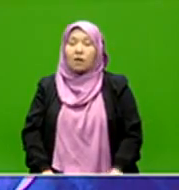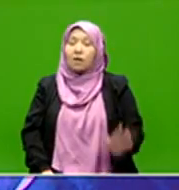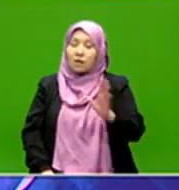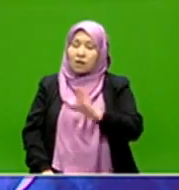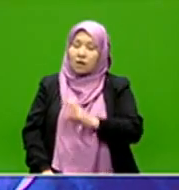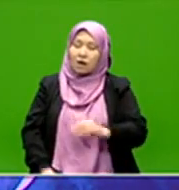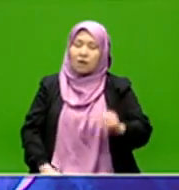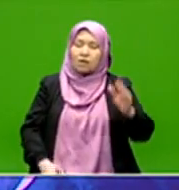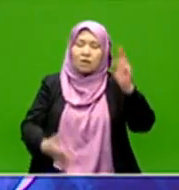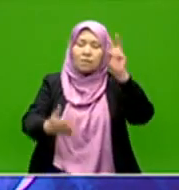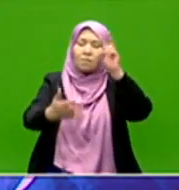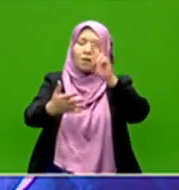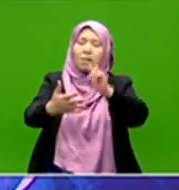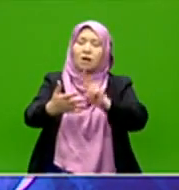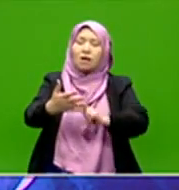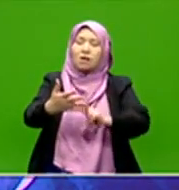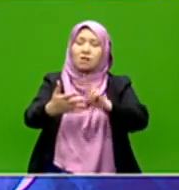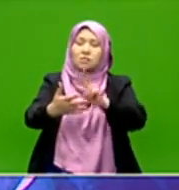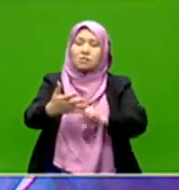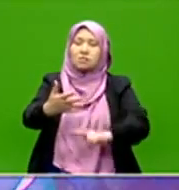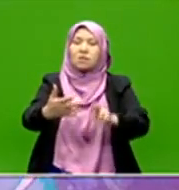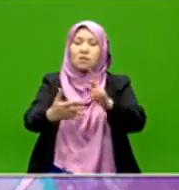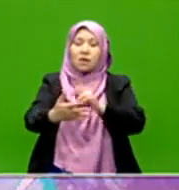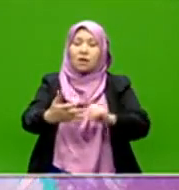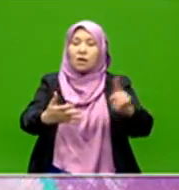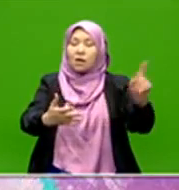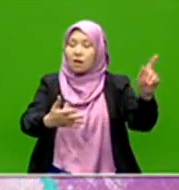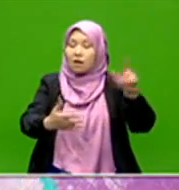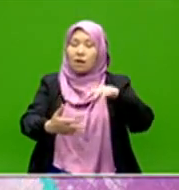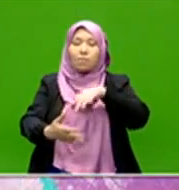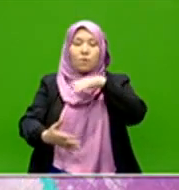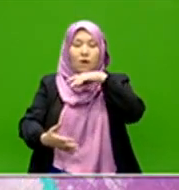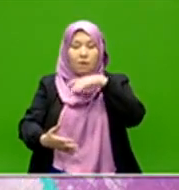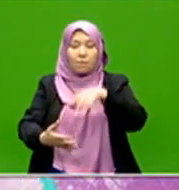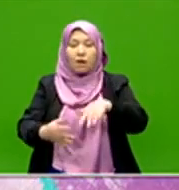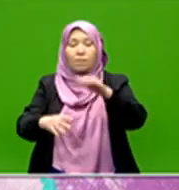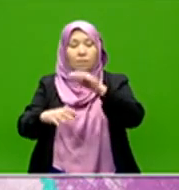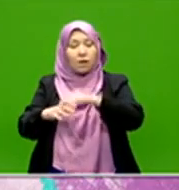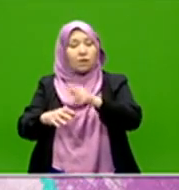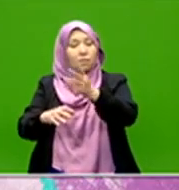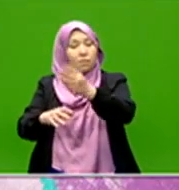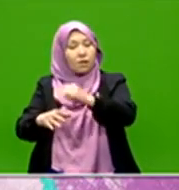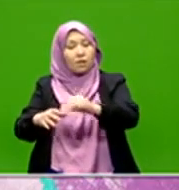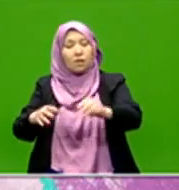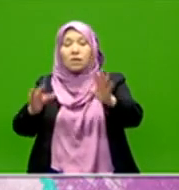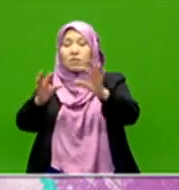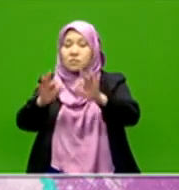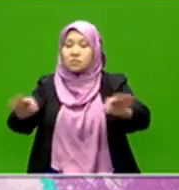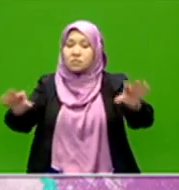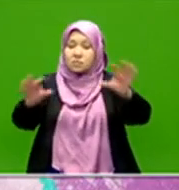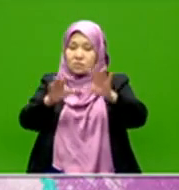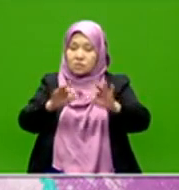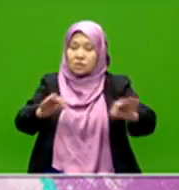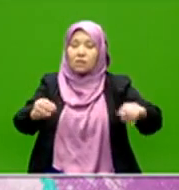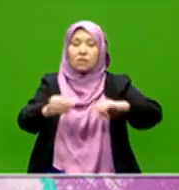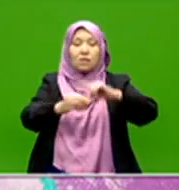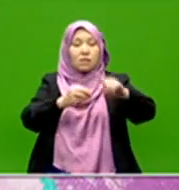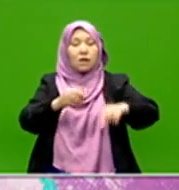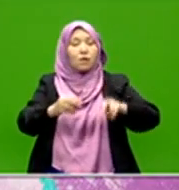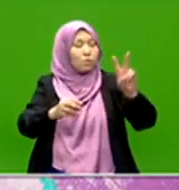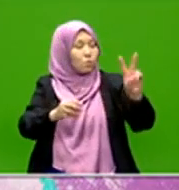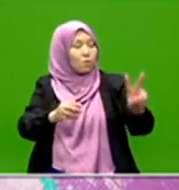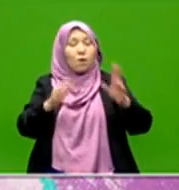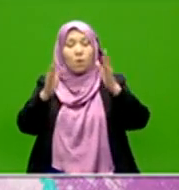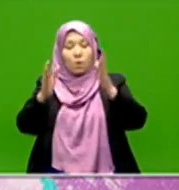وَاتْلُ عَلَيْهِمْ نَبَأَ بَنَيْ آدَمَ بِالْحَقِّ إِذْ